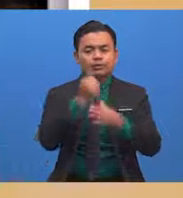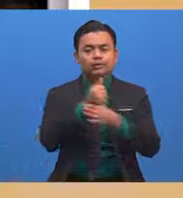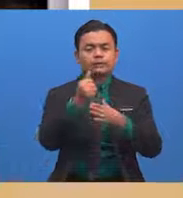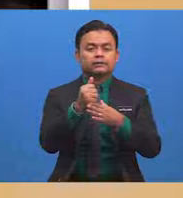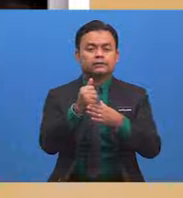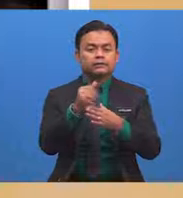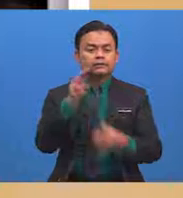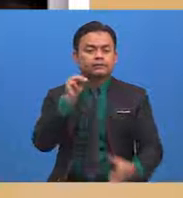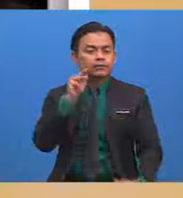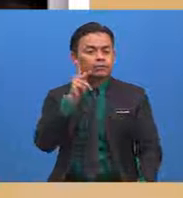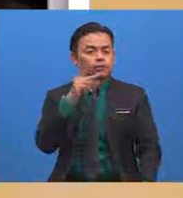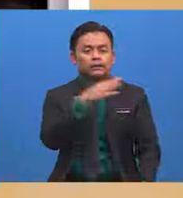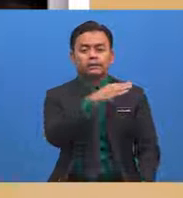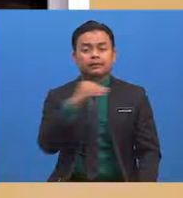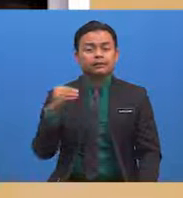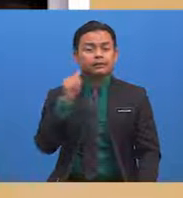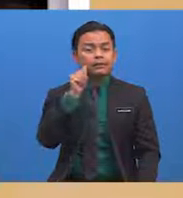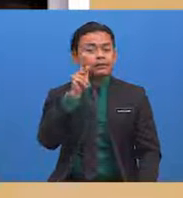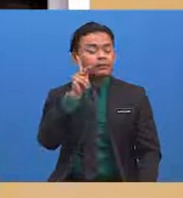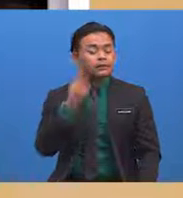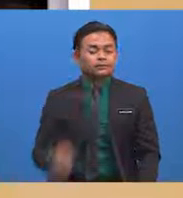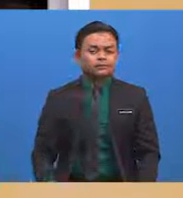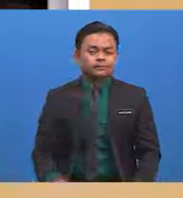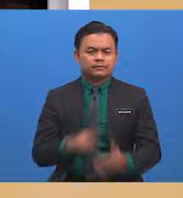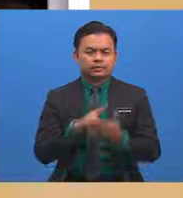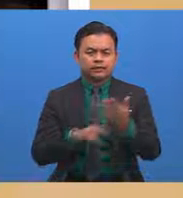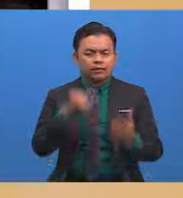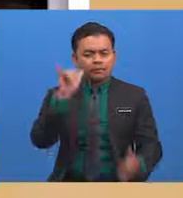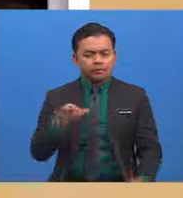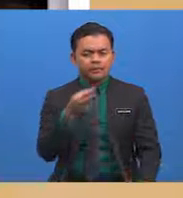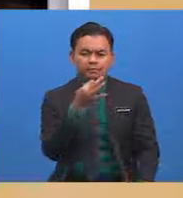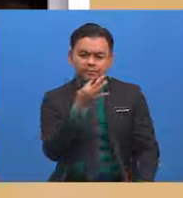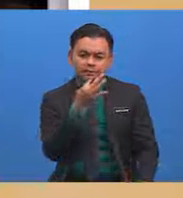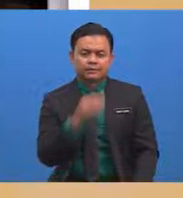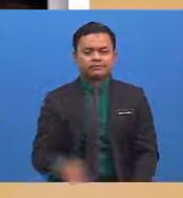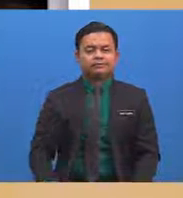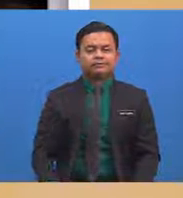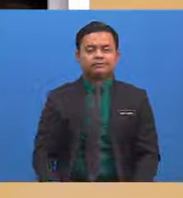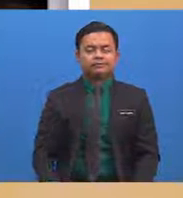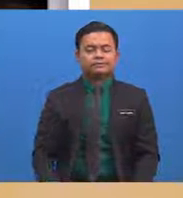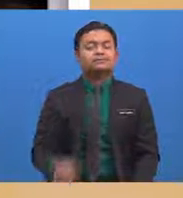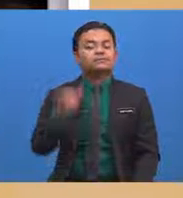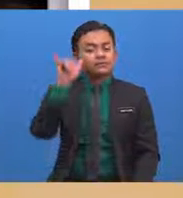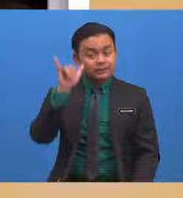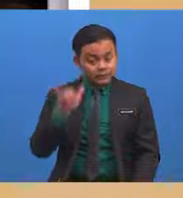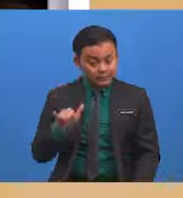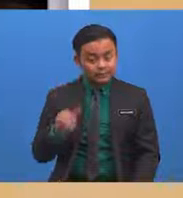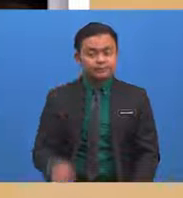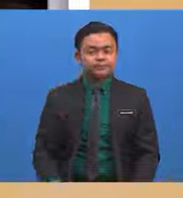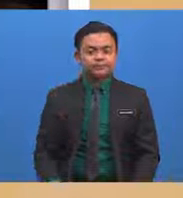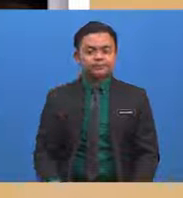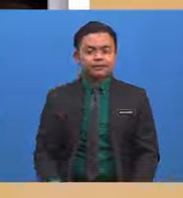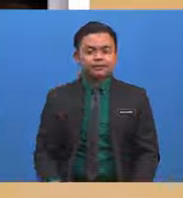Akma. Apa yang menghairankan si Mekwan dan Akma tu? Ya, mereka